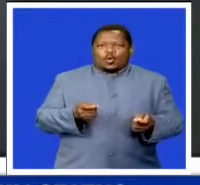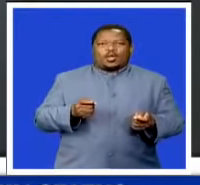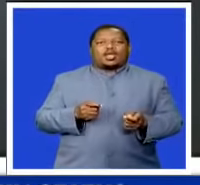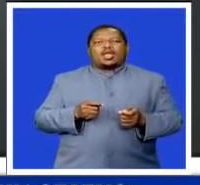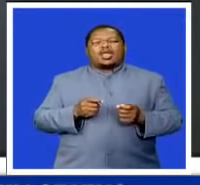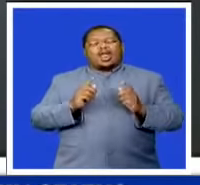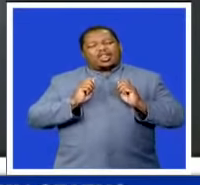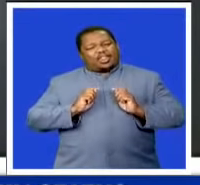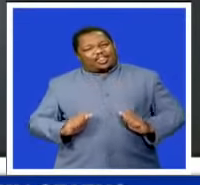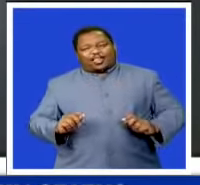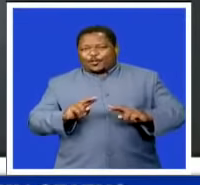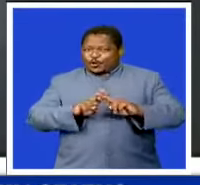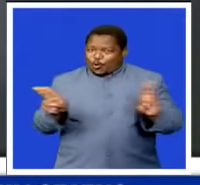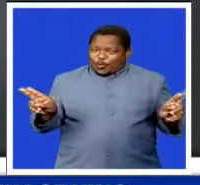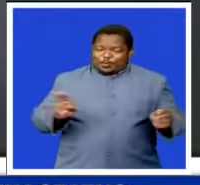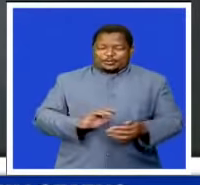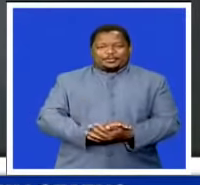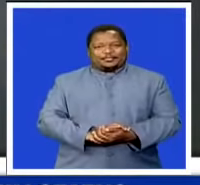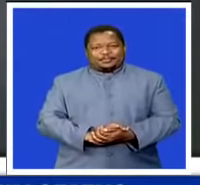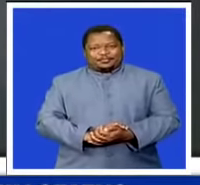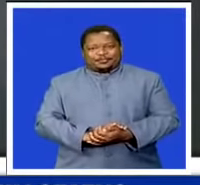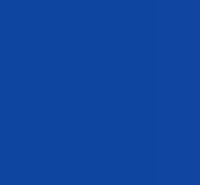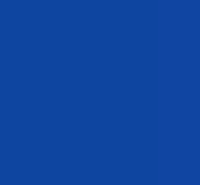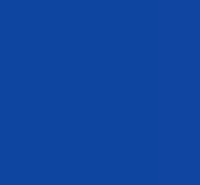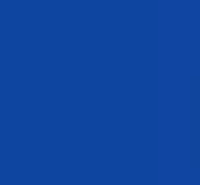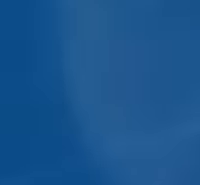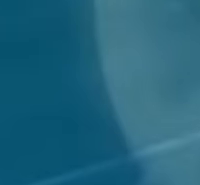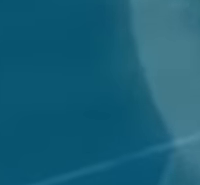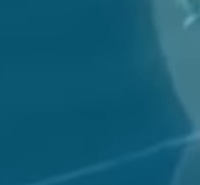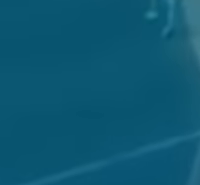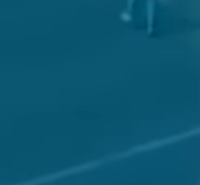Etindzabeni kubika Sondomlangeni eMbabane.